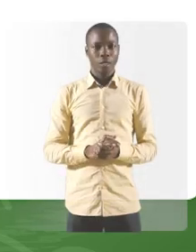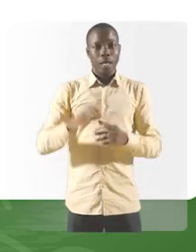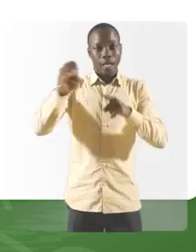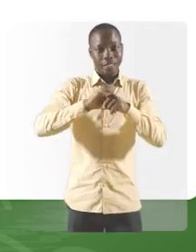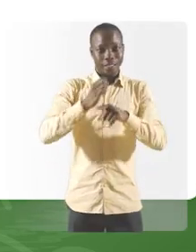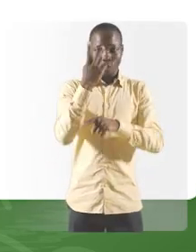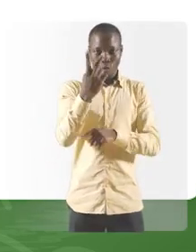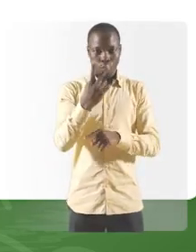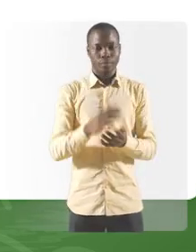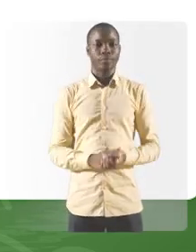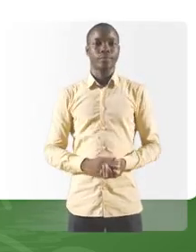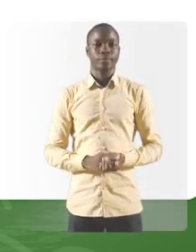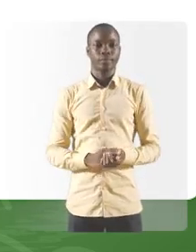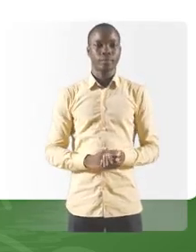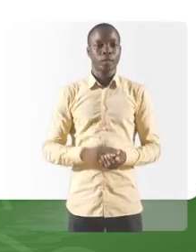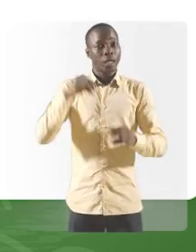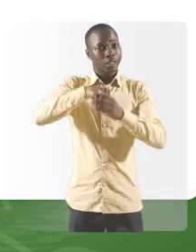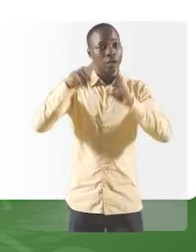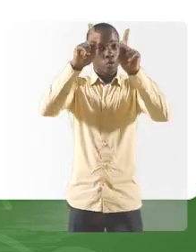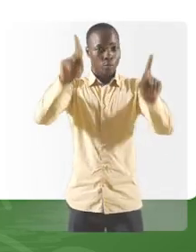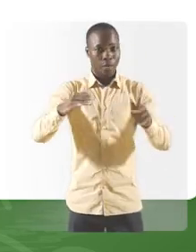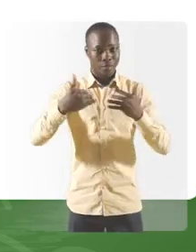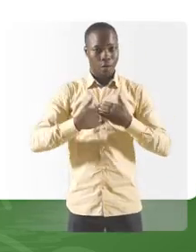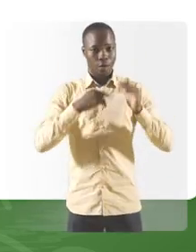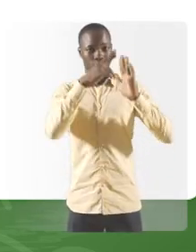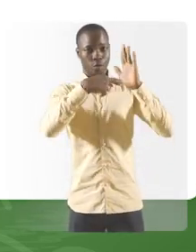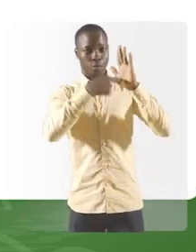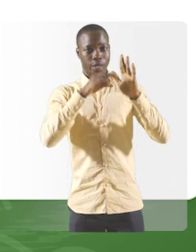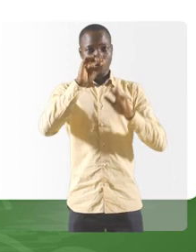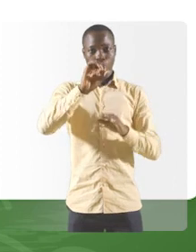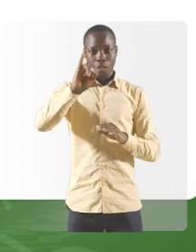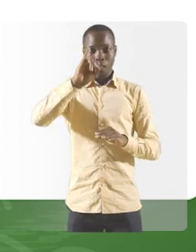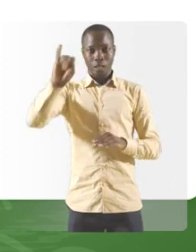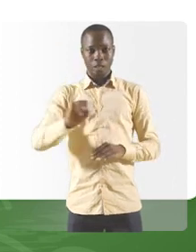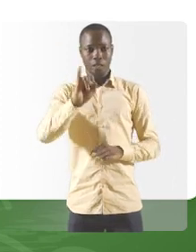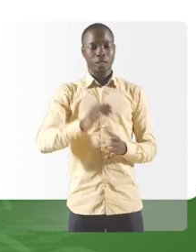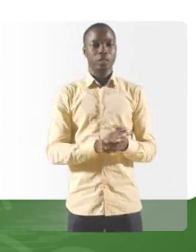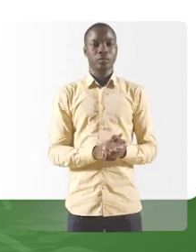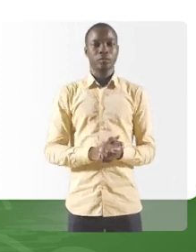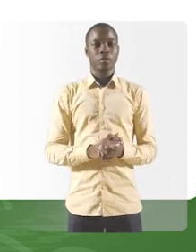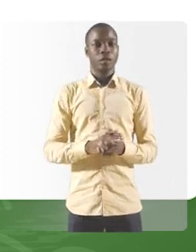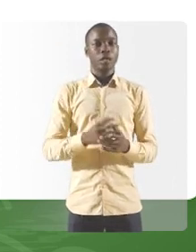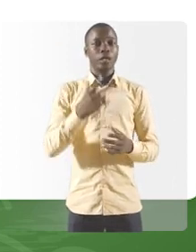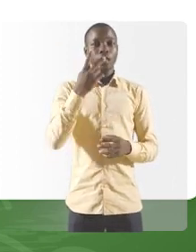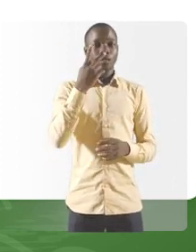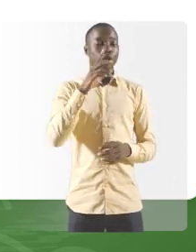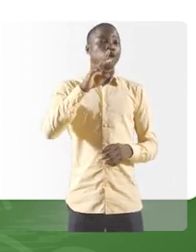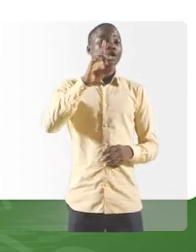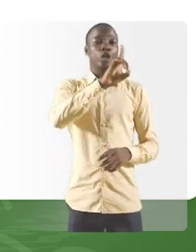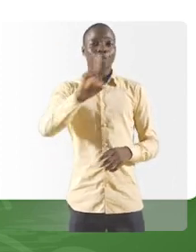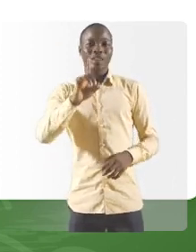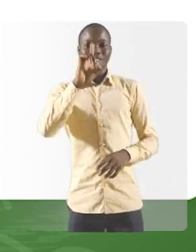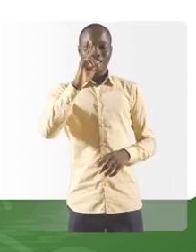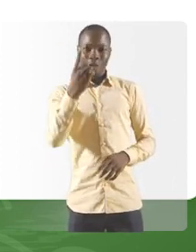Exercice 2. Dans le plan muni du repère OIJ, les droites D1,